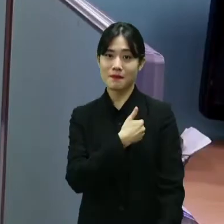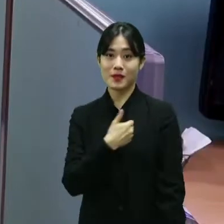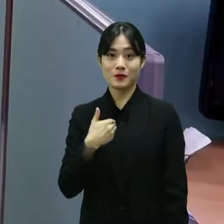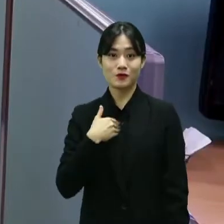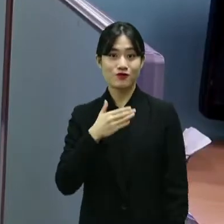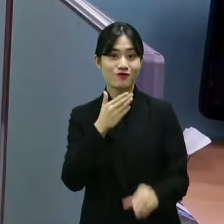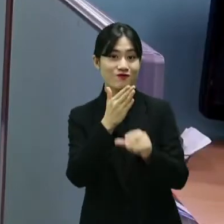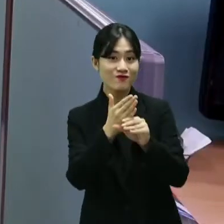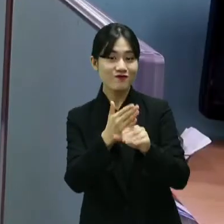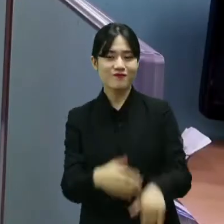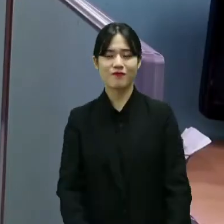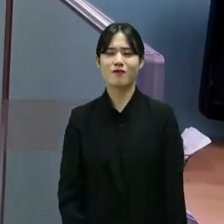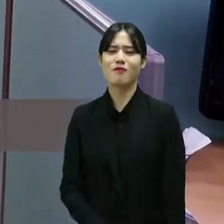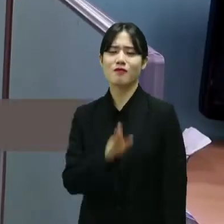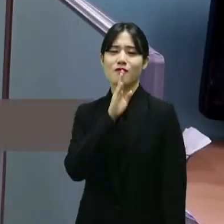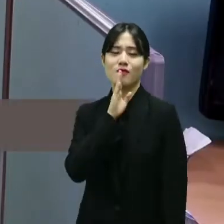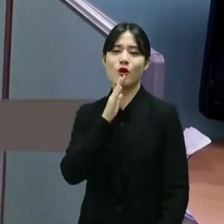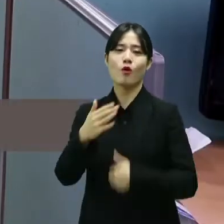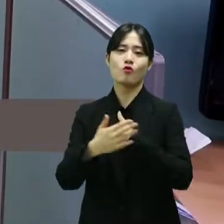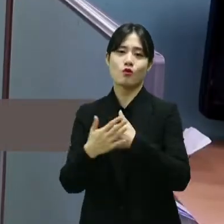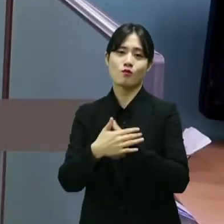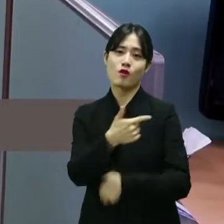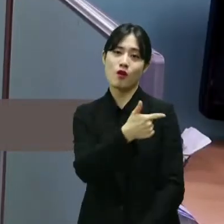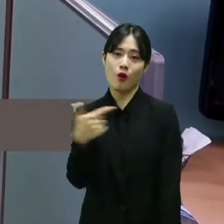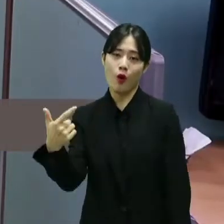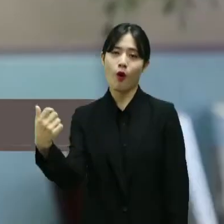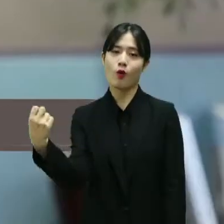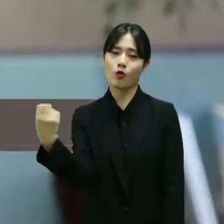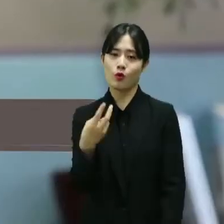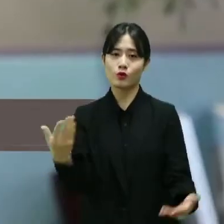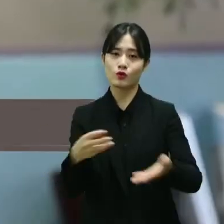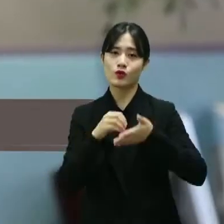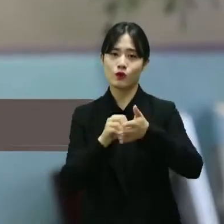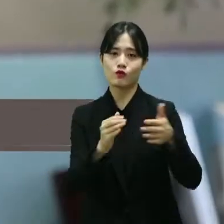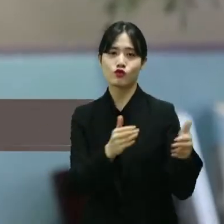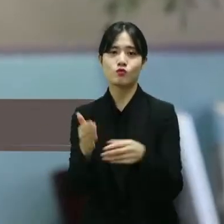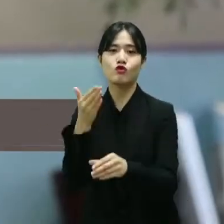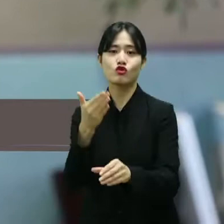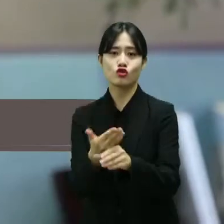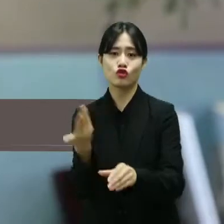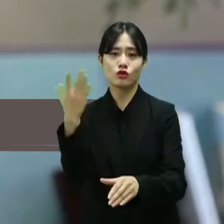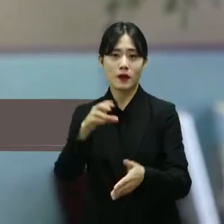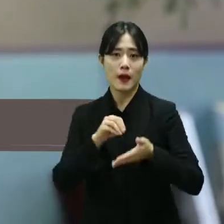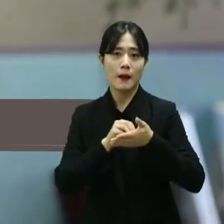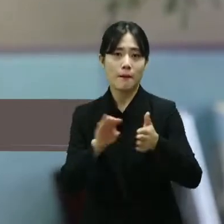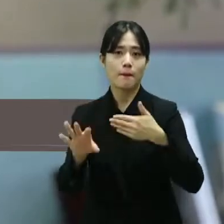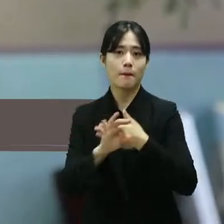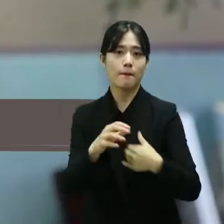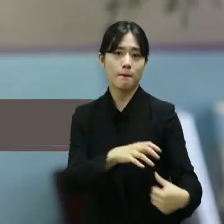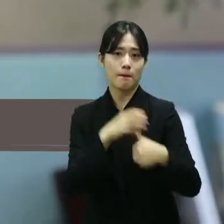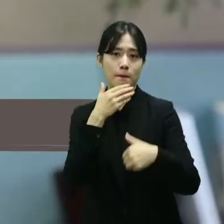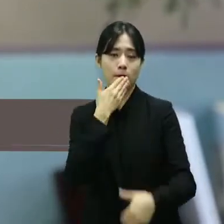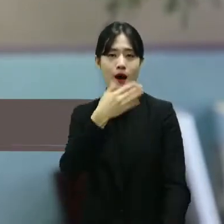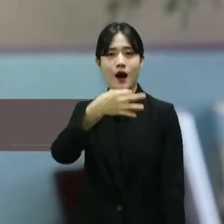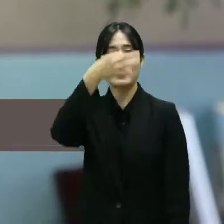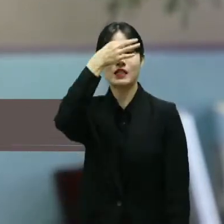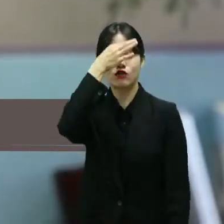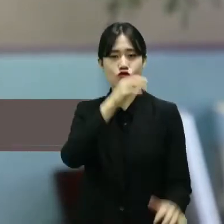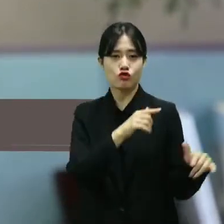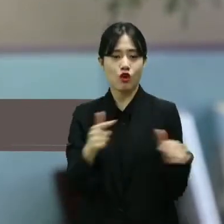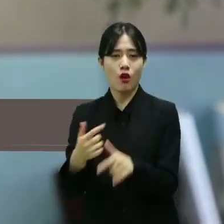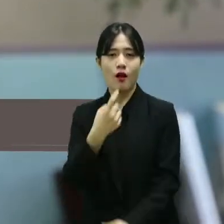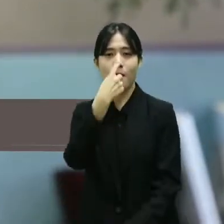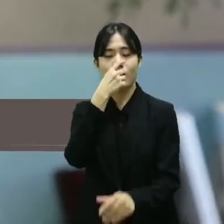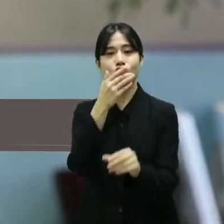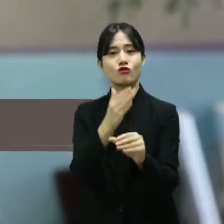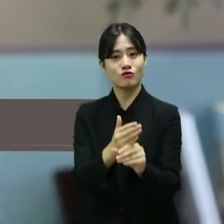업무에 만족하시나요? 그럼요. 지금 도움도 너무 많이 받고 있고 취업을 준비하고 있는데 실전에서 써먹을 수 있는 그런 기술 같은